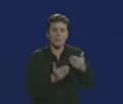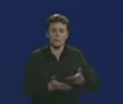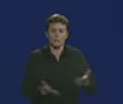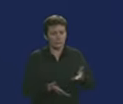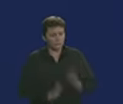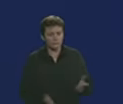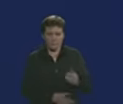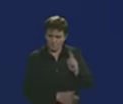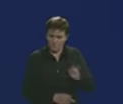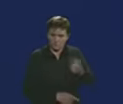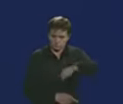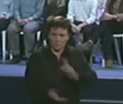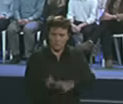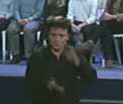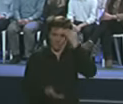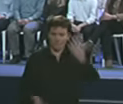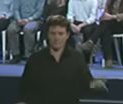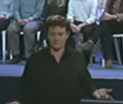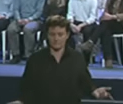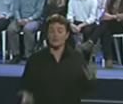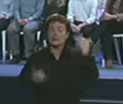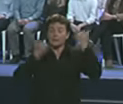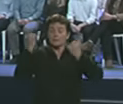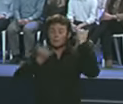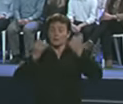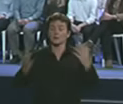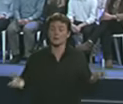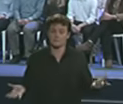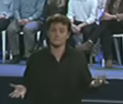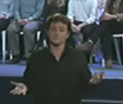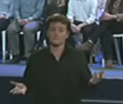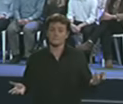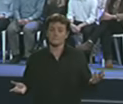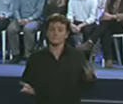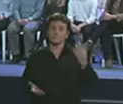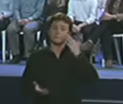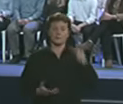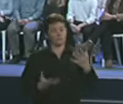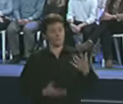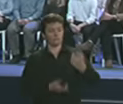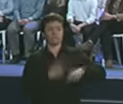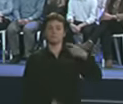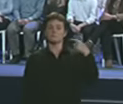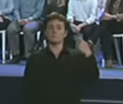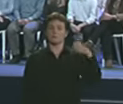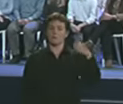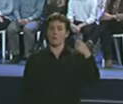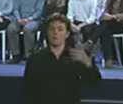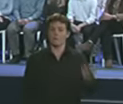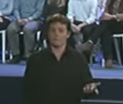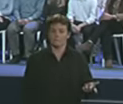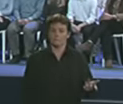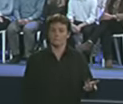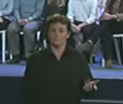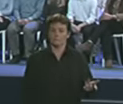les décisions des candidats. Vous imaginez, quand on veut être président de la République et